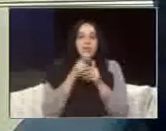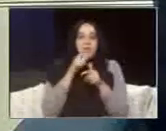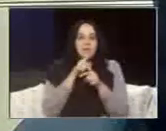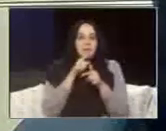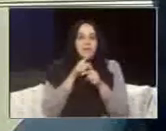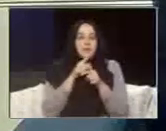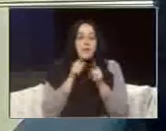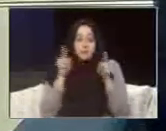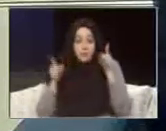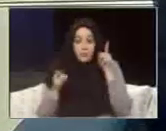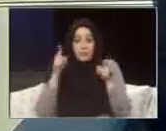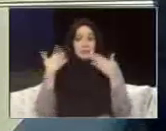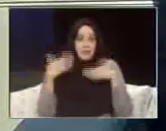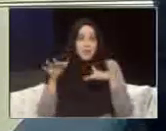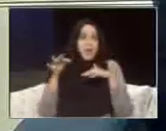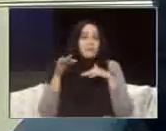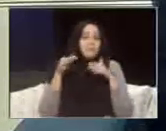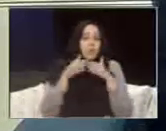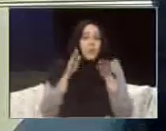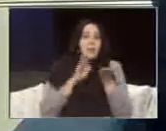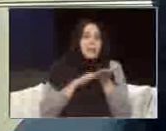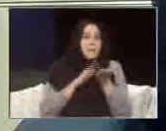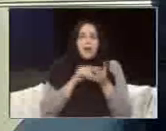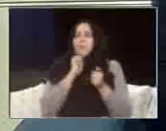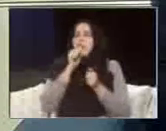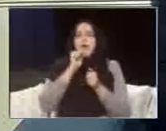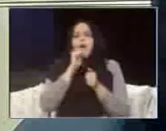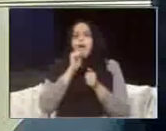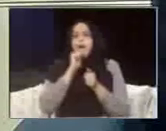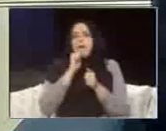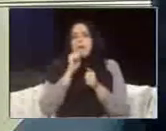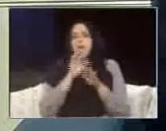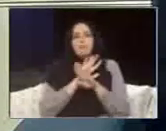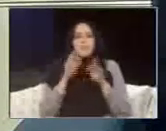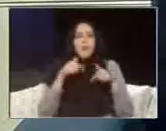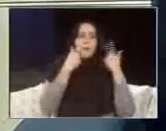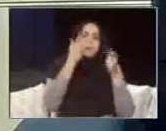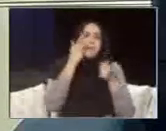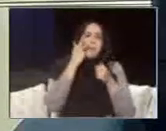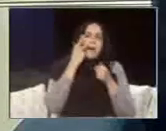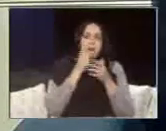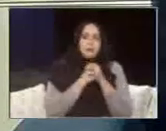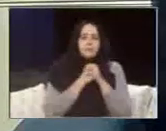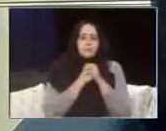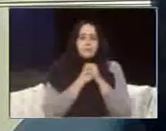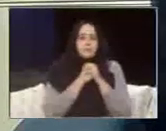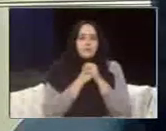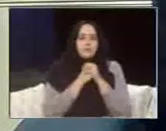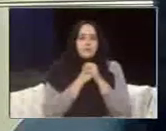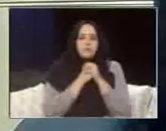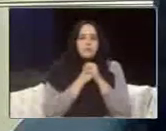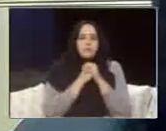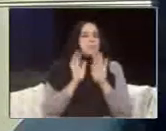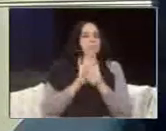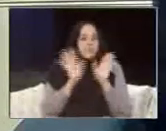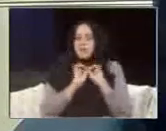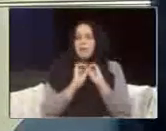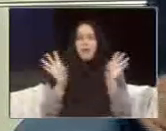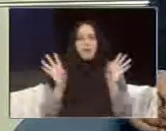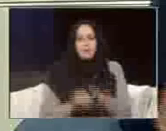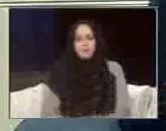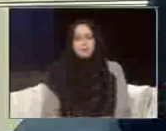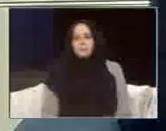خطوبة في هذه الفترة أو زواج أو شيء من هذا؟ لا لا لا خطوبة ولا زواج ولا روحت عند أبي، روحت عند الأب بتاعي. طيب واضح إن شاء